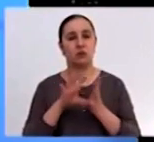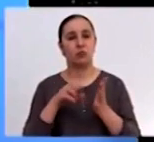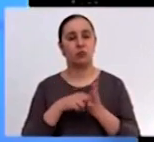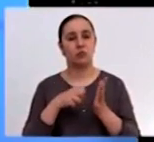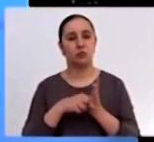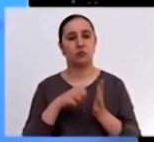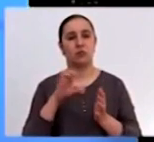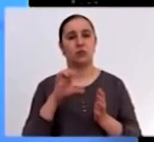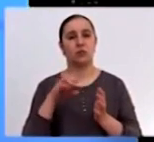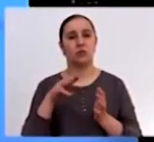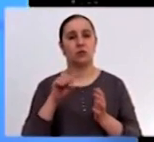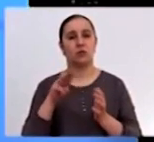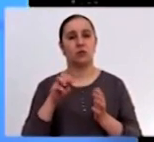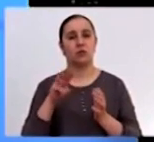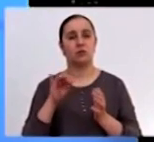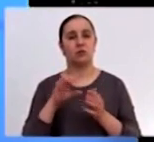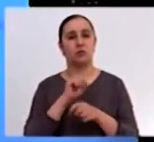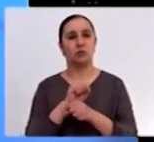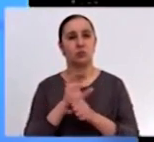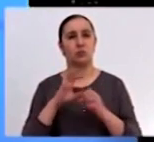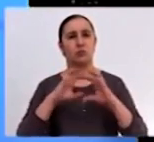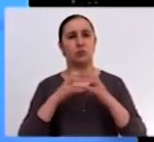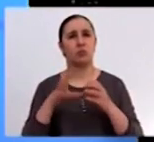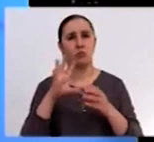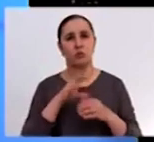pochta statistikasiga to'xtalib o'tamiz. Demak, dunyo